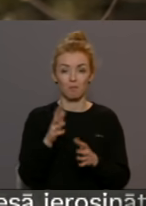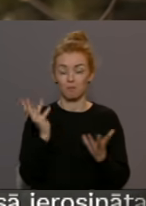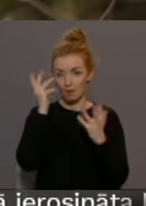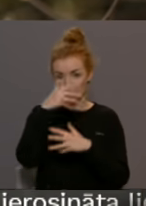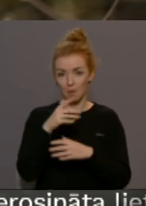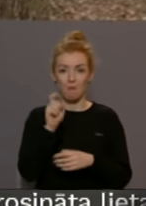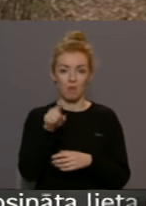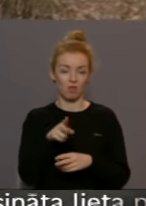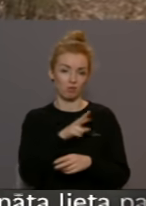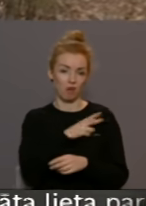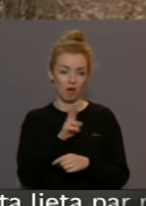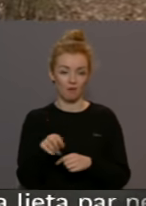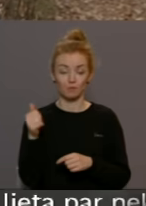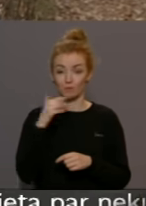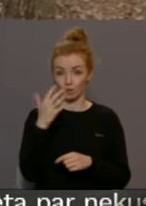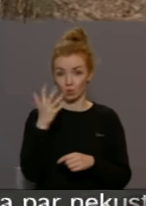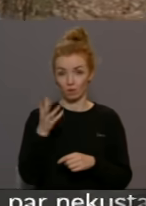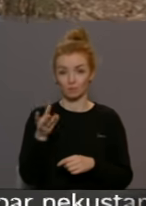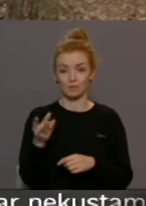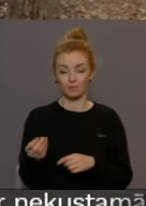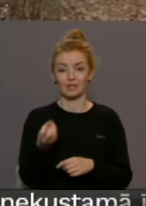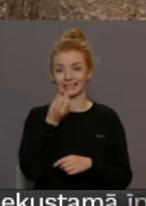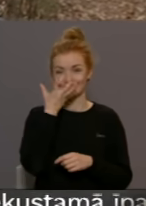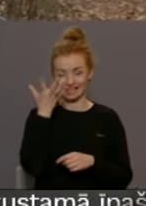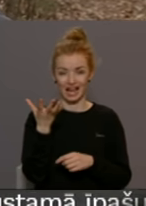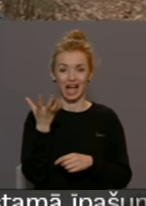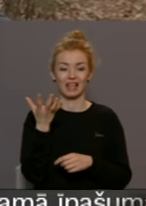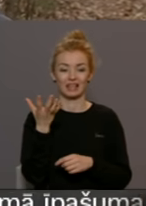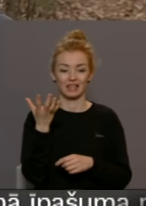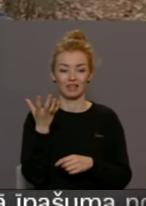vai pat nāve. Ja jūs pieskarsieties ziediņu, piemēram, vai vēl to